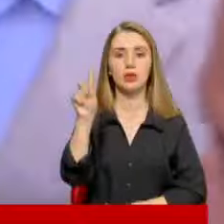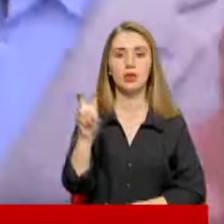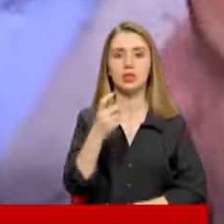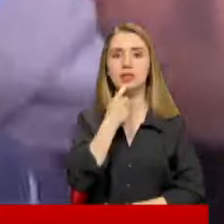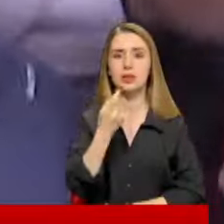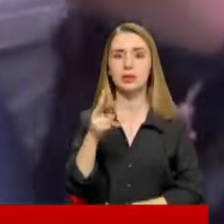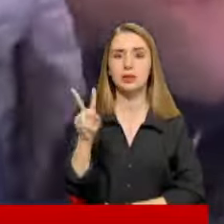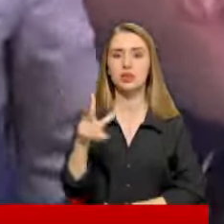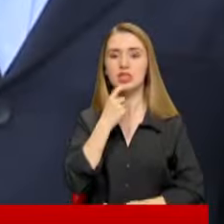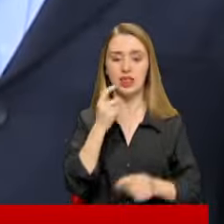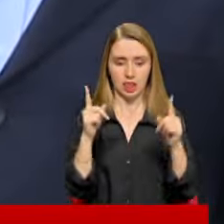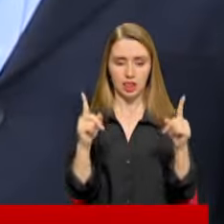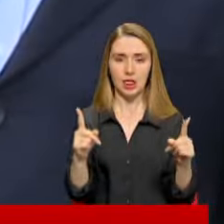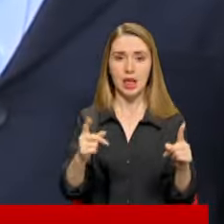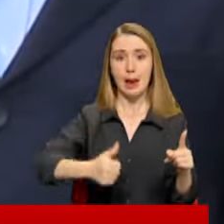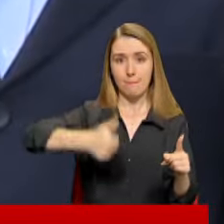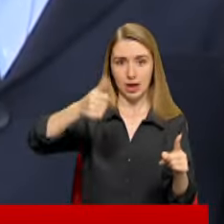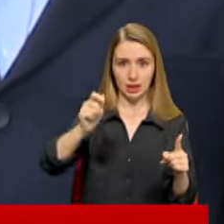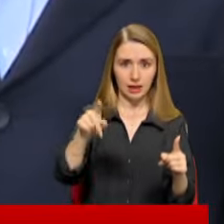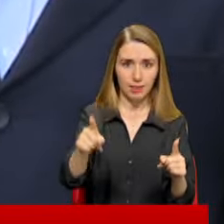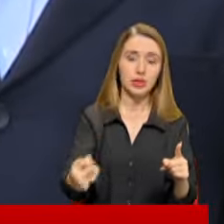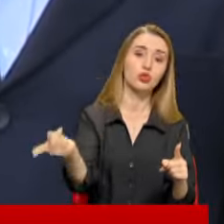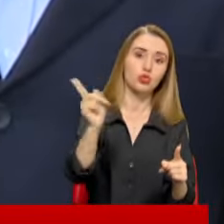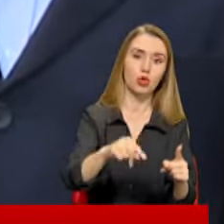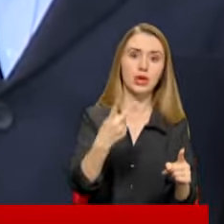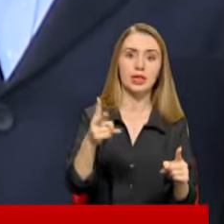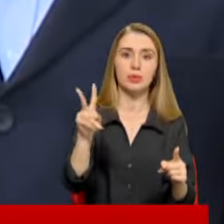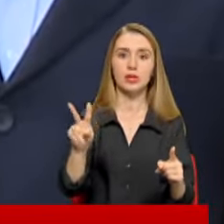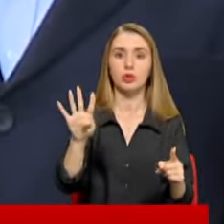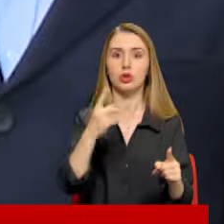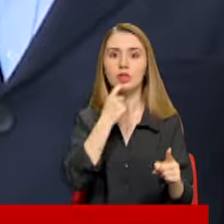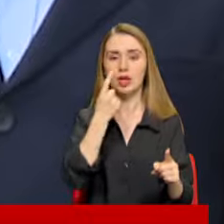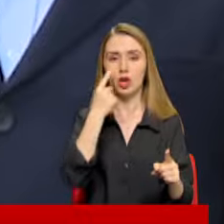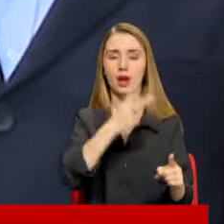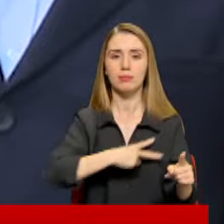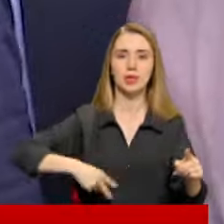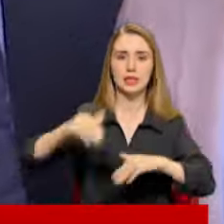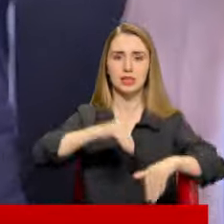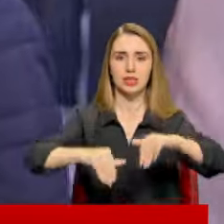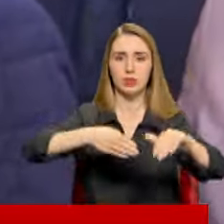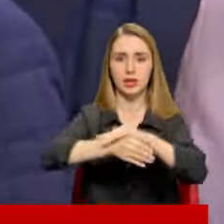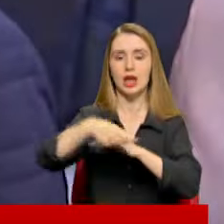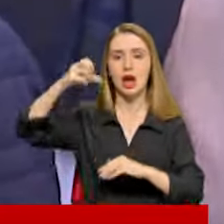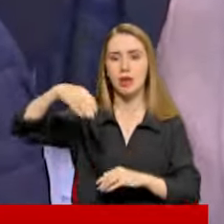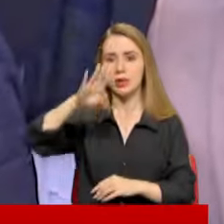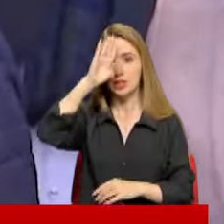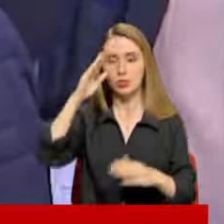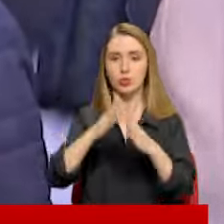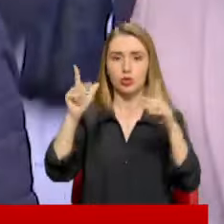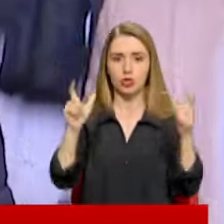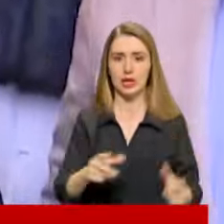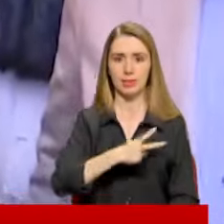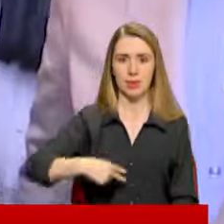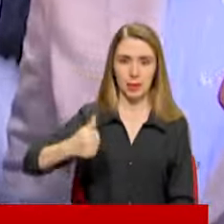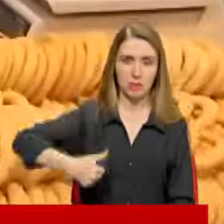2018-2023 yılları arasında bakanlık yapan ardından 2024 yerel seçimlerde AK Parti'den İstanbul büyükşehir